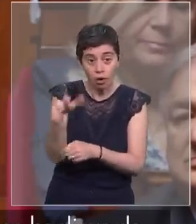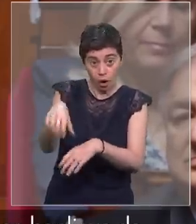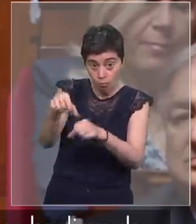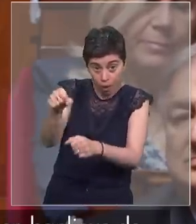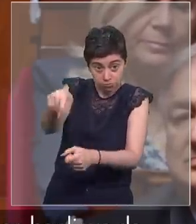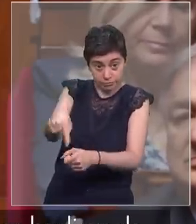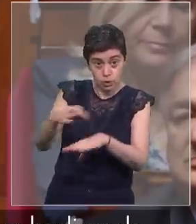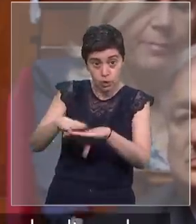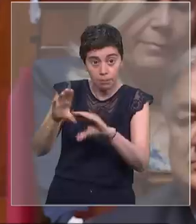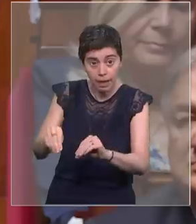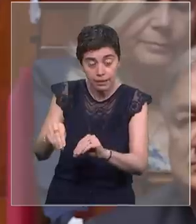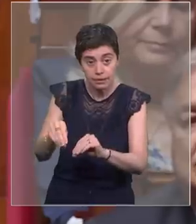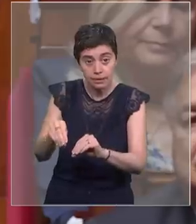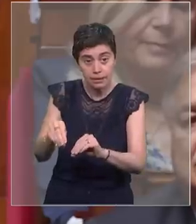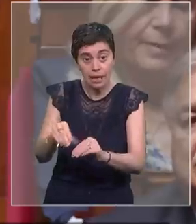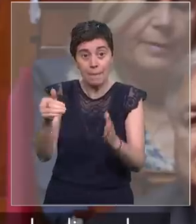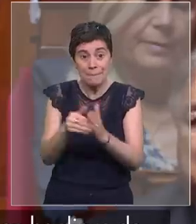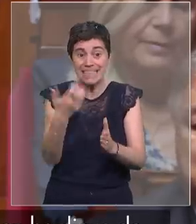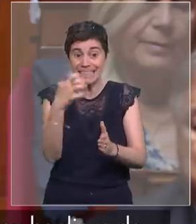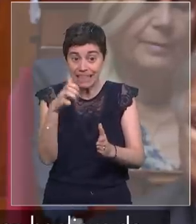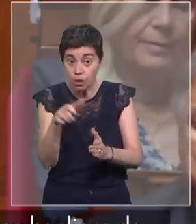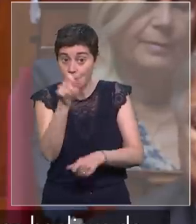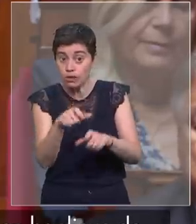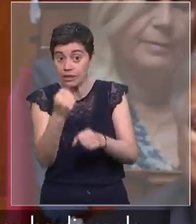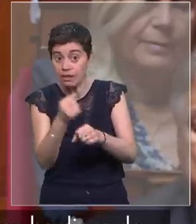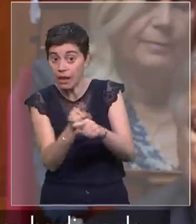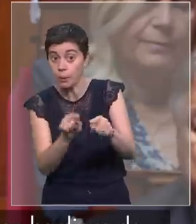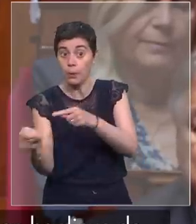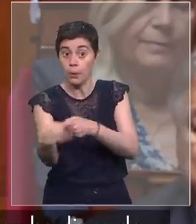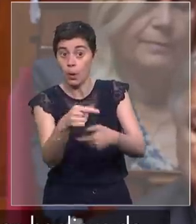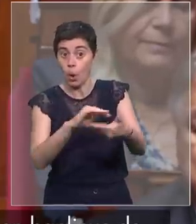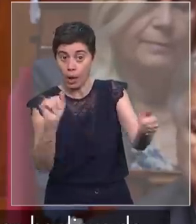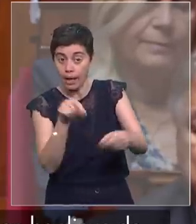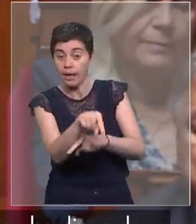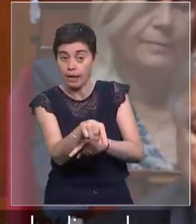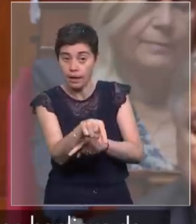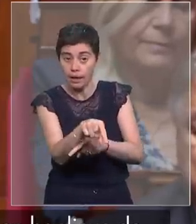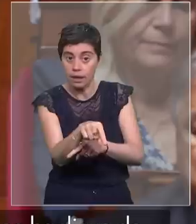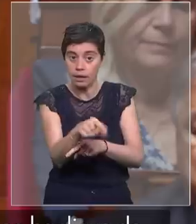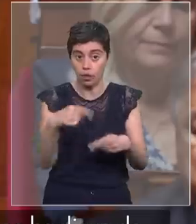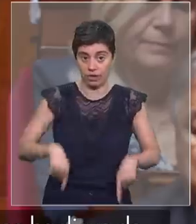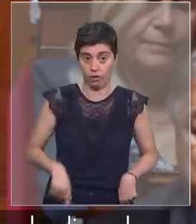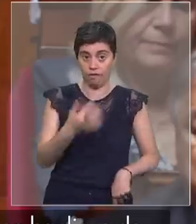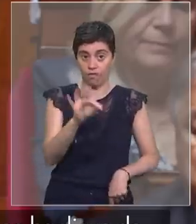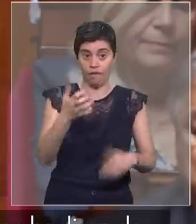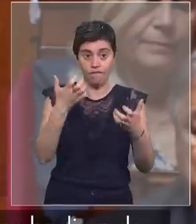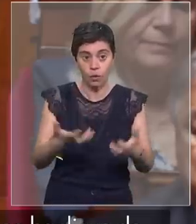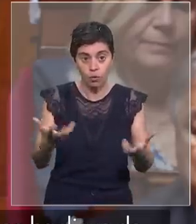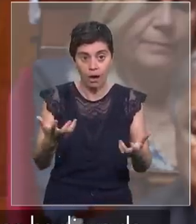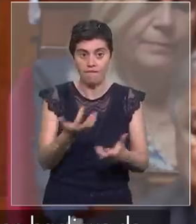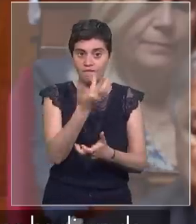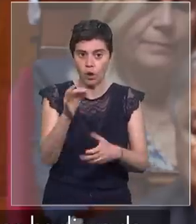qui induit 1 500 emplois indirects. Le gouvernement français souhaite réindustrialiser la